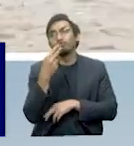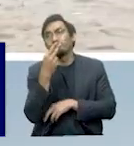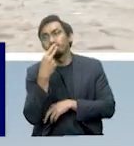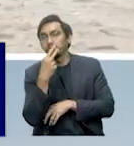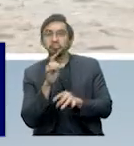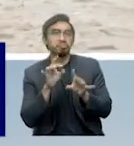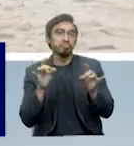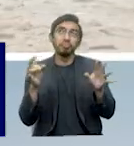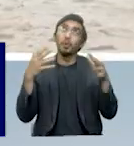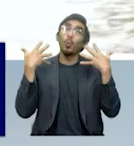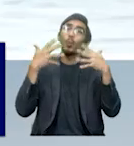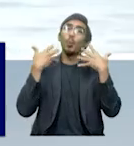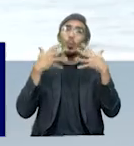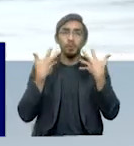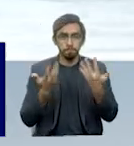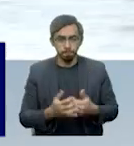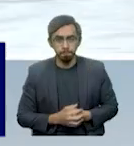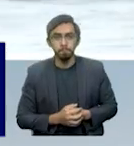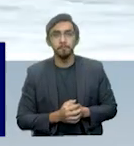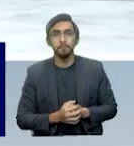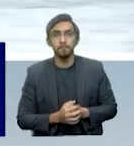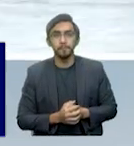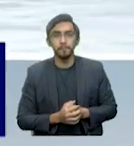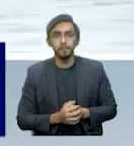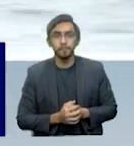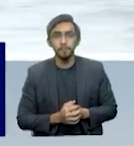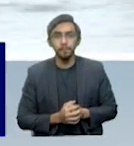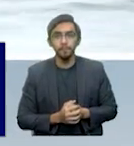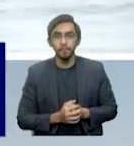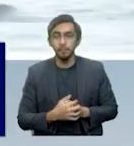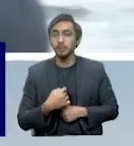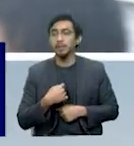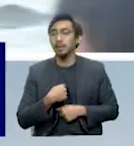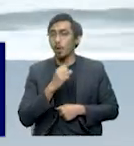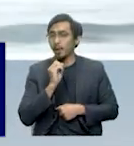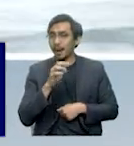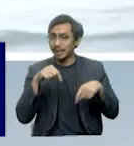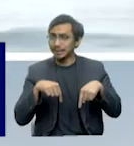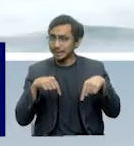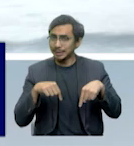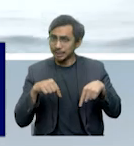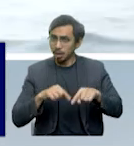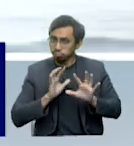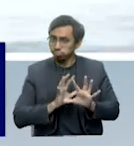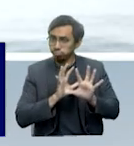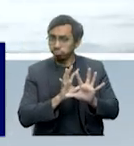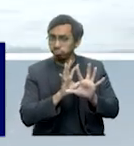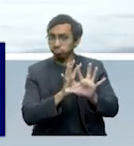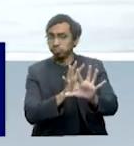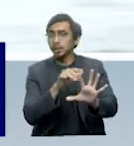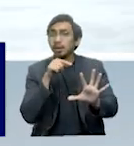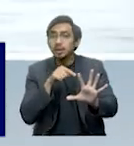di pinggiran pantai ini. Kemudian juga pemirsa dapat kami sampaikan pula bahwa memang di sini masyarakat juga bisa